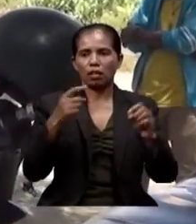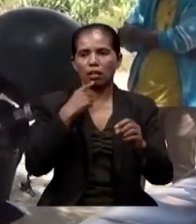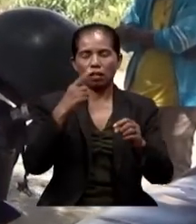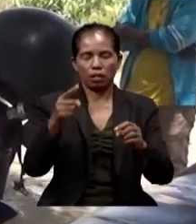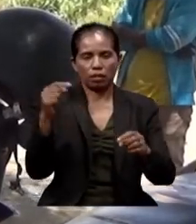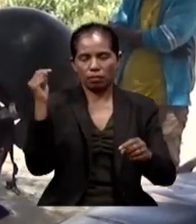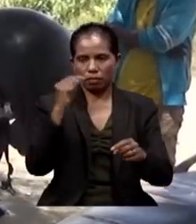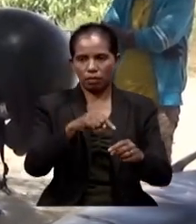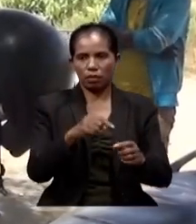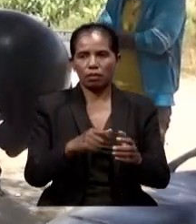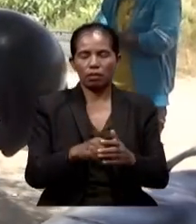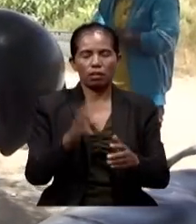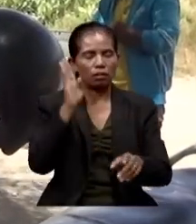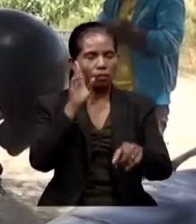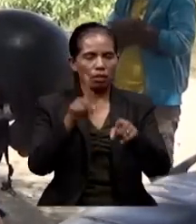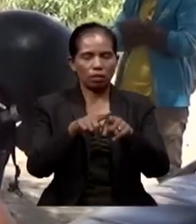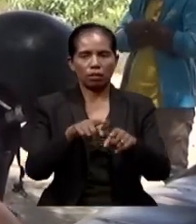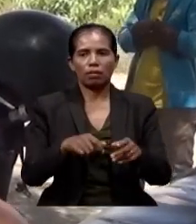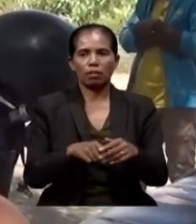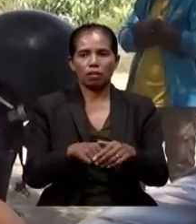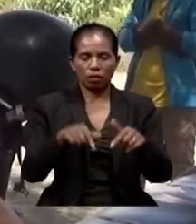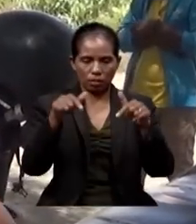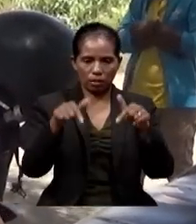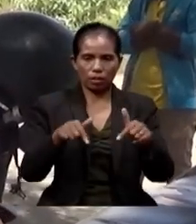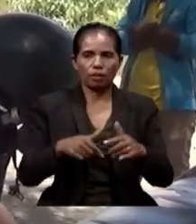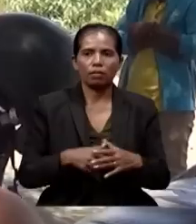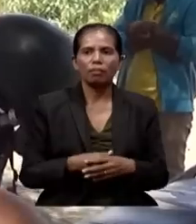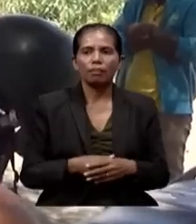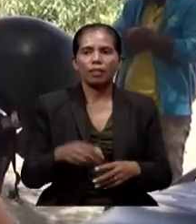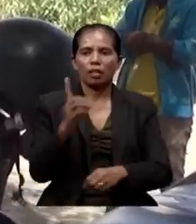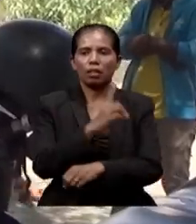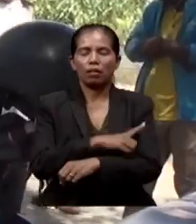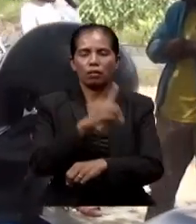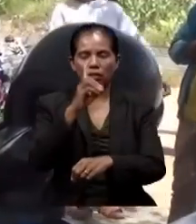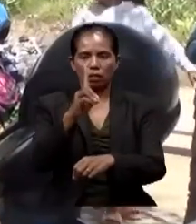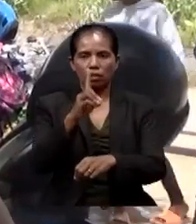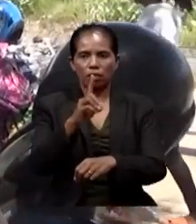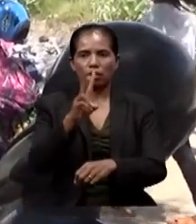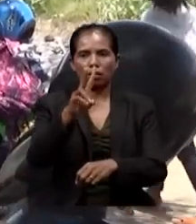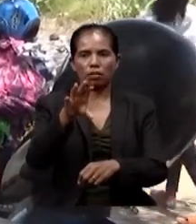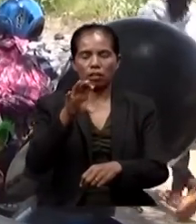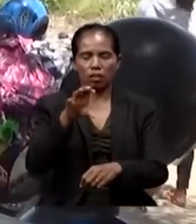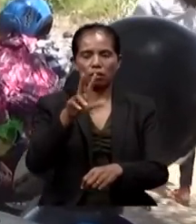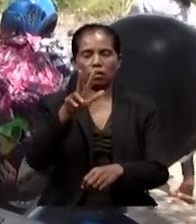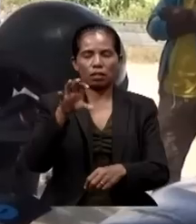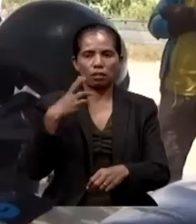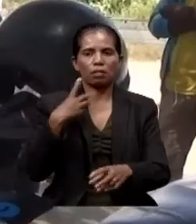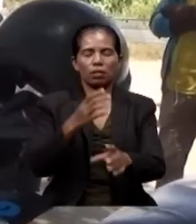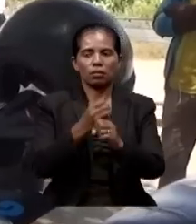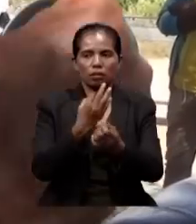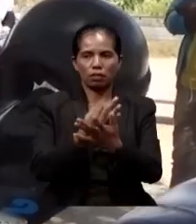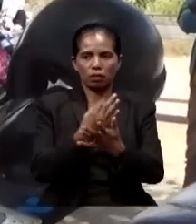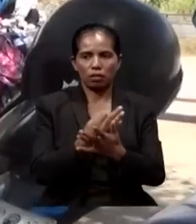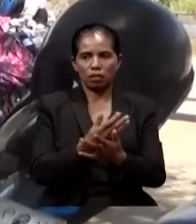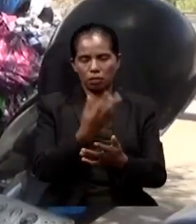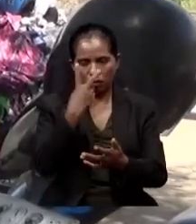ba being ho mam sira hobian ya ne ta man ne lor ne 200 tiga sam am sim ko tan yo se tebot